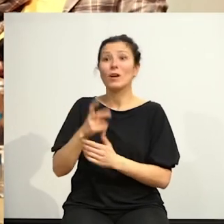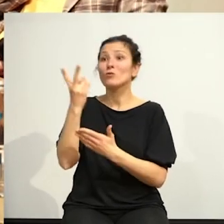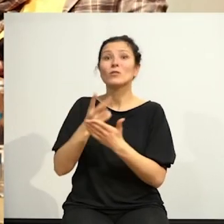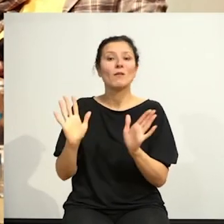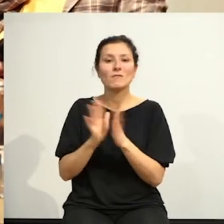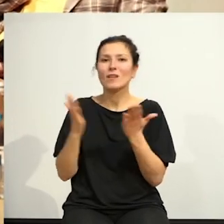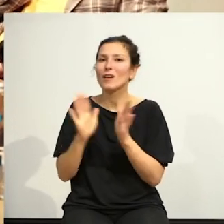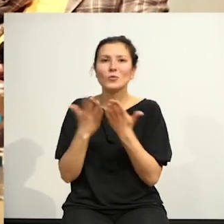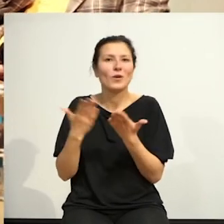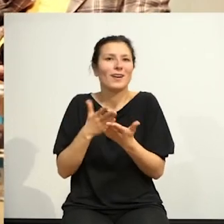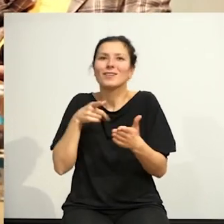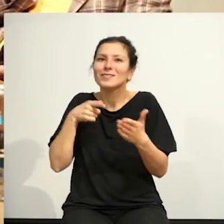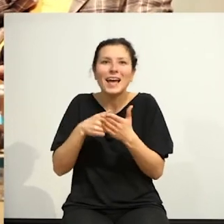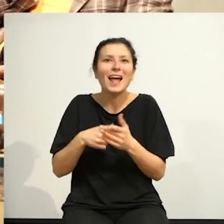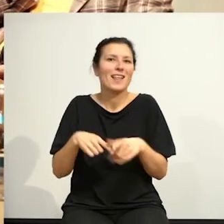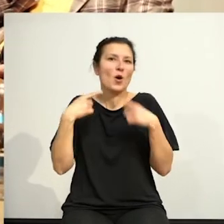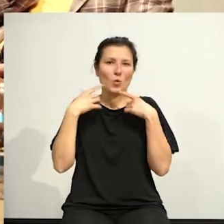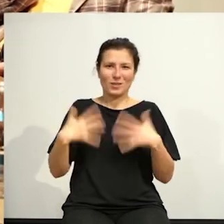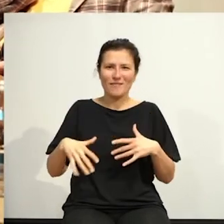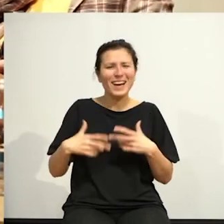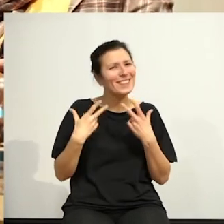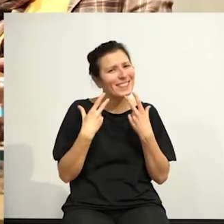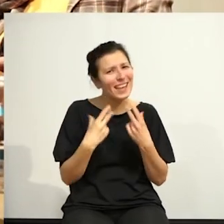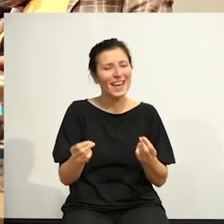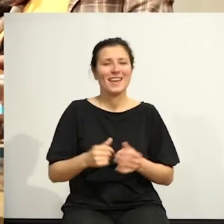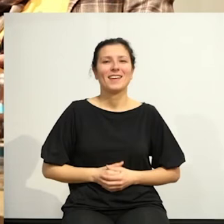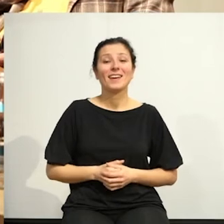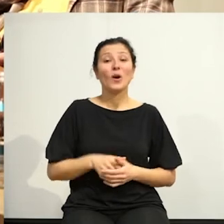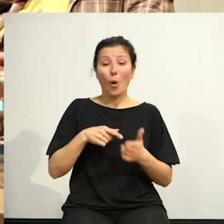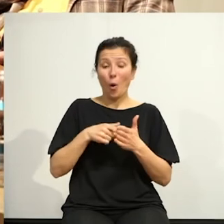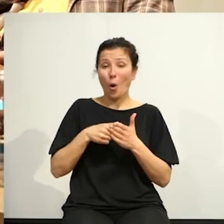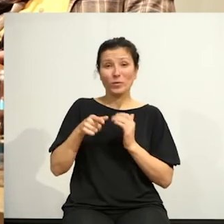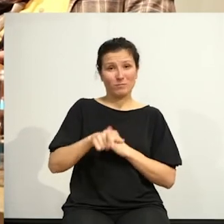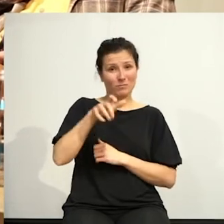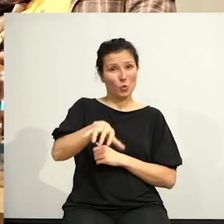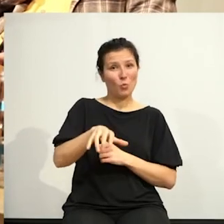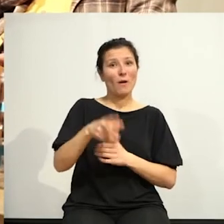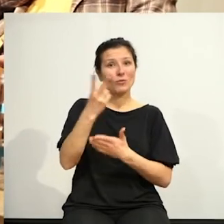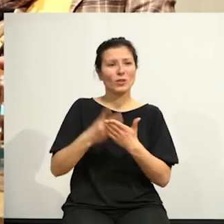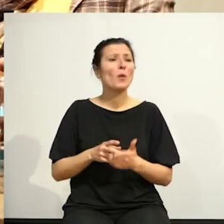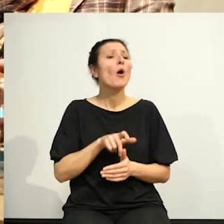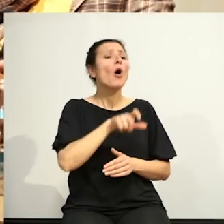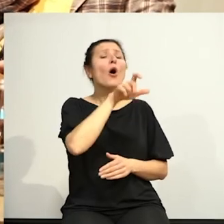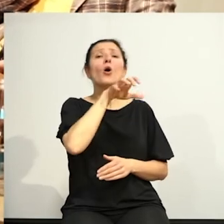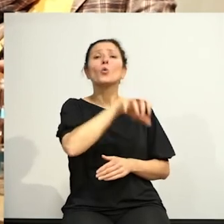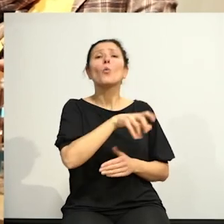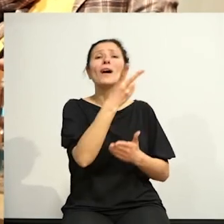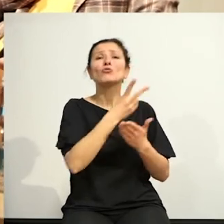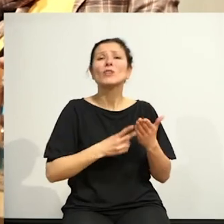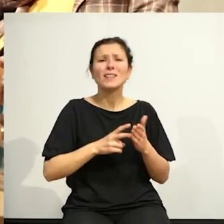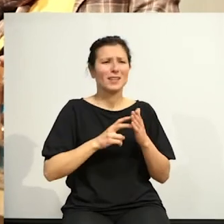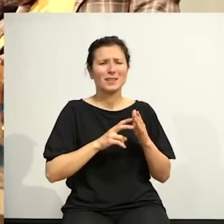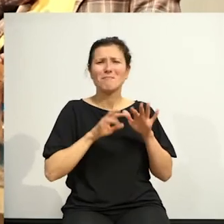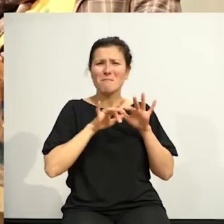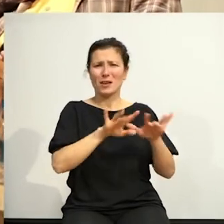dla rozrywki. No i właściwie o takich mówimy, bo masowy czytelnik, umówmy się,